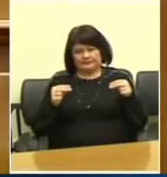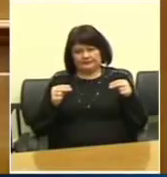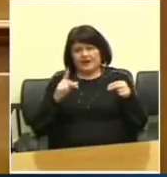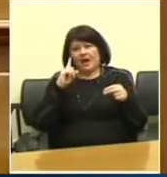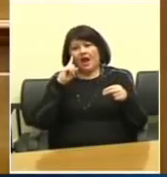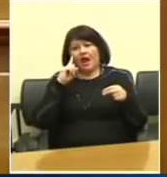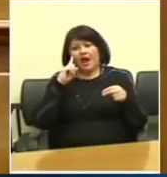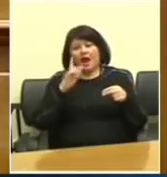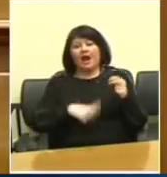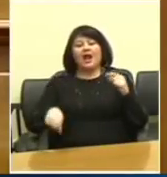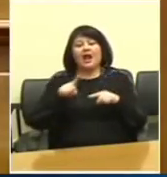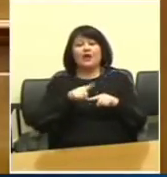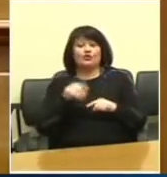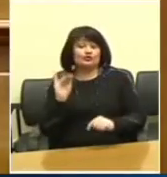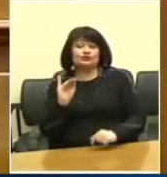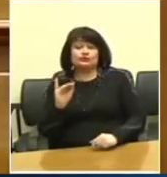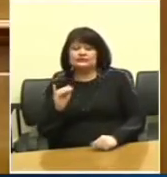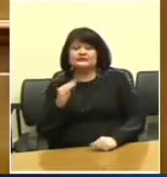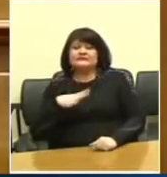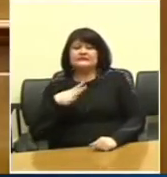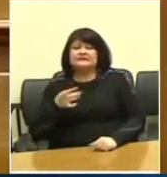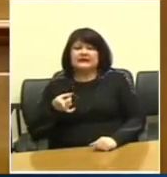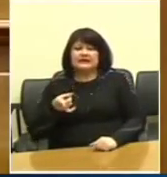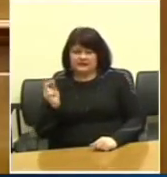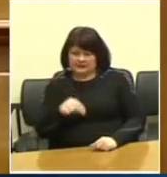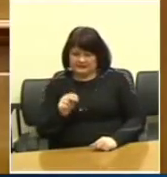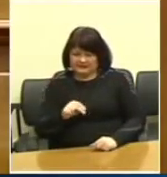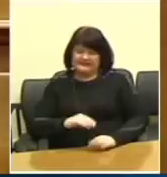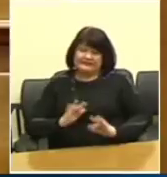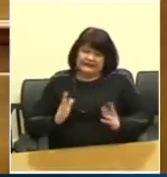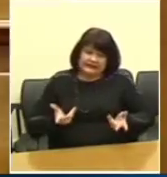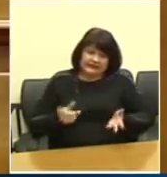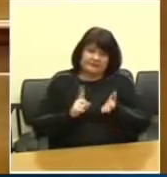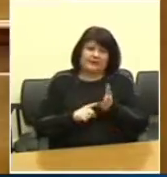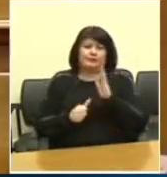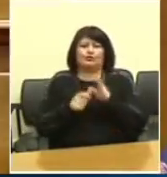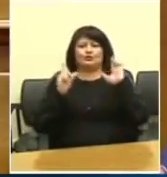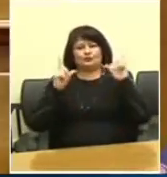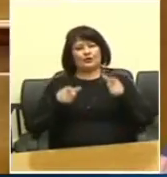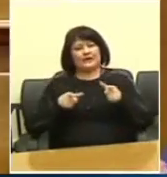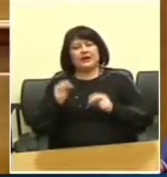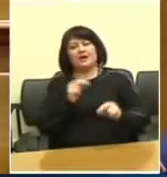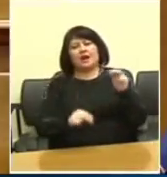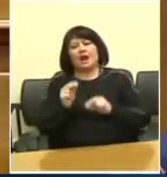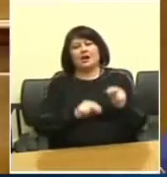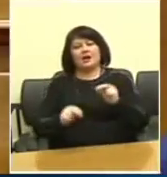λαϊκή τιμιγορία ή θα πρέπει ο Πρόεδρος της Δημοκρατίας να εκλέγεται